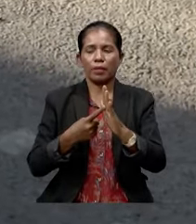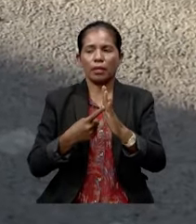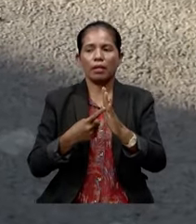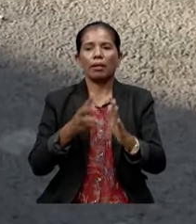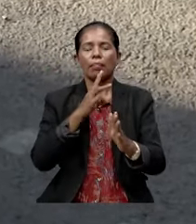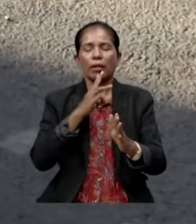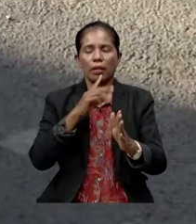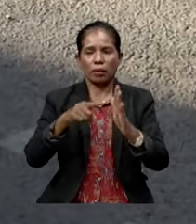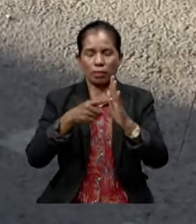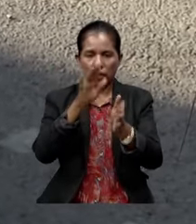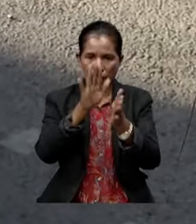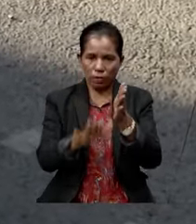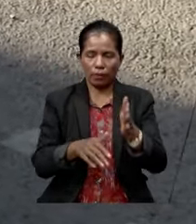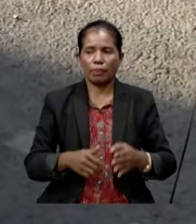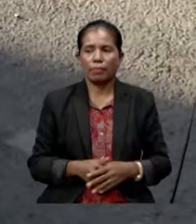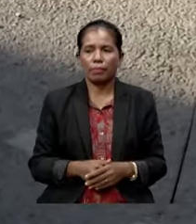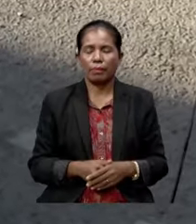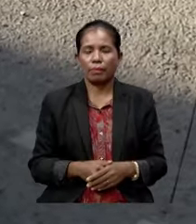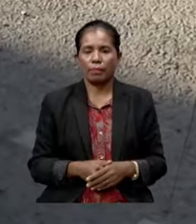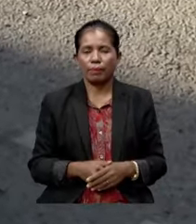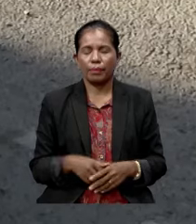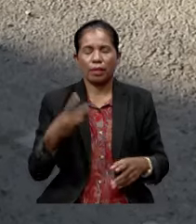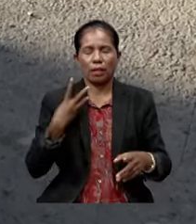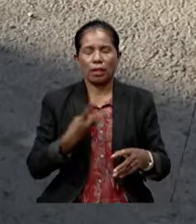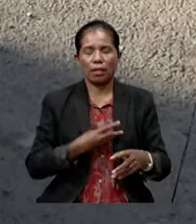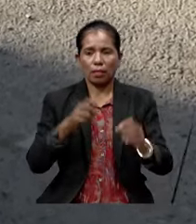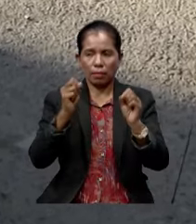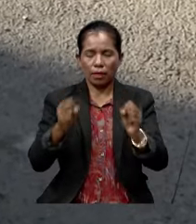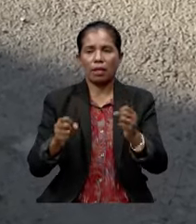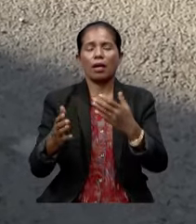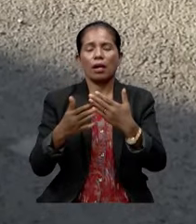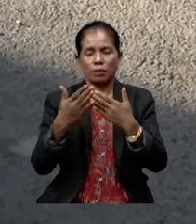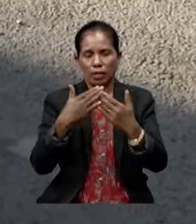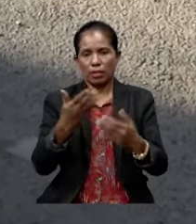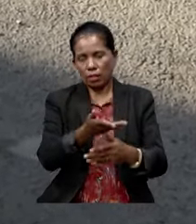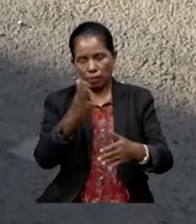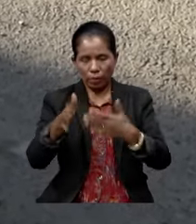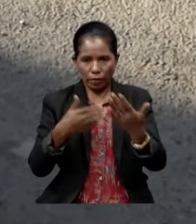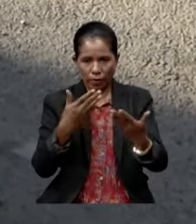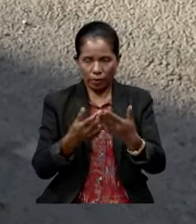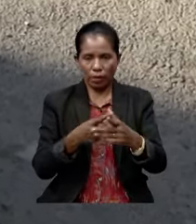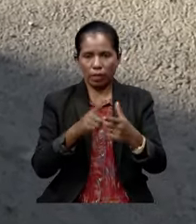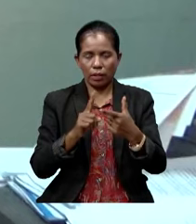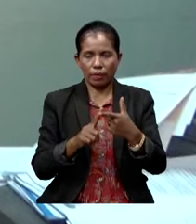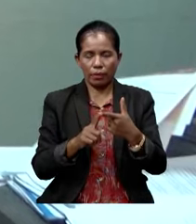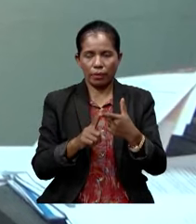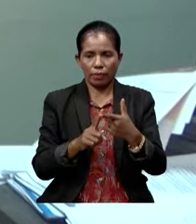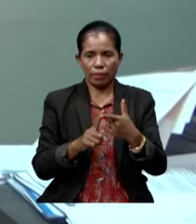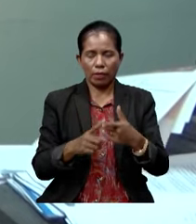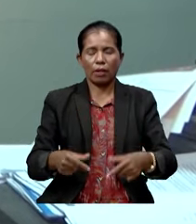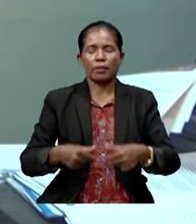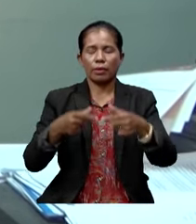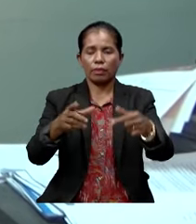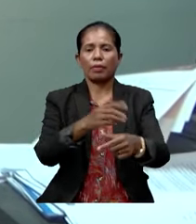bene come sa menos ora ne vede tu para per le facilita bo si le ite e mos tanki ne vede per le fornese li liu